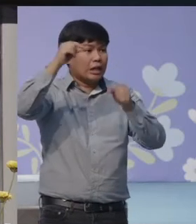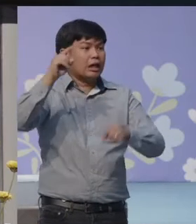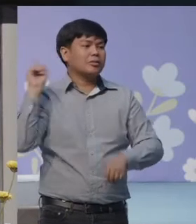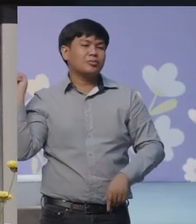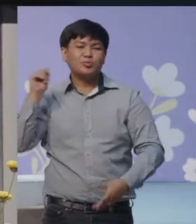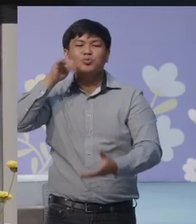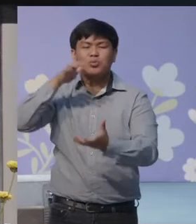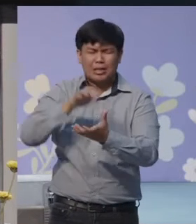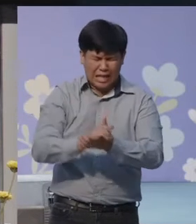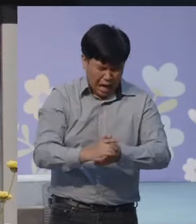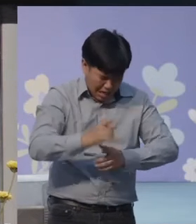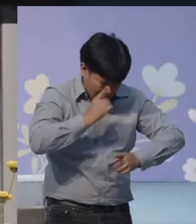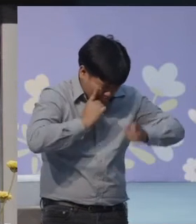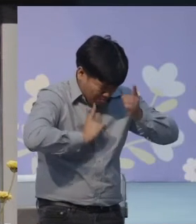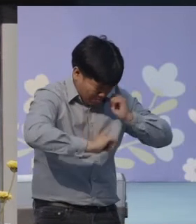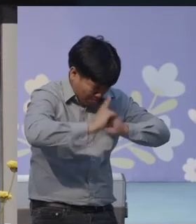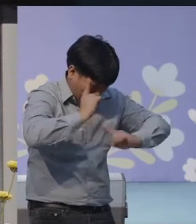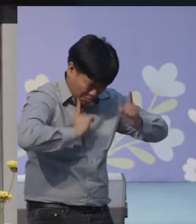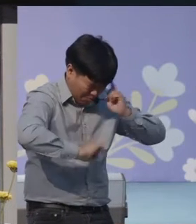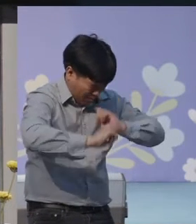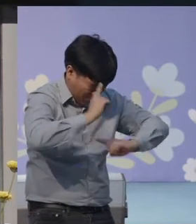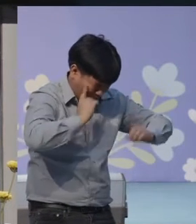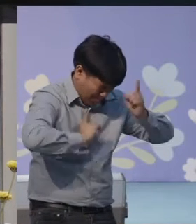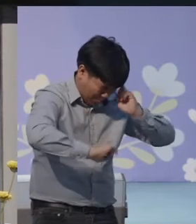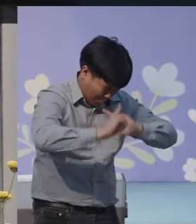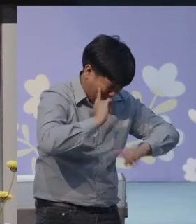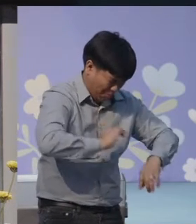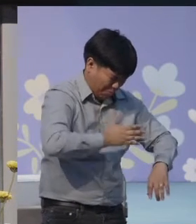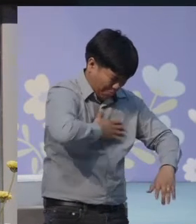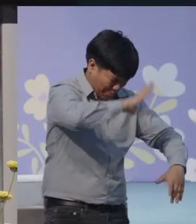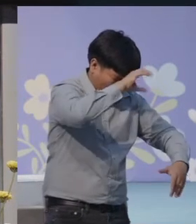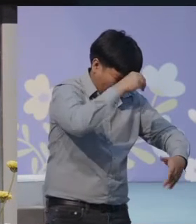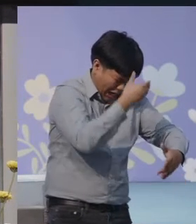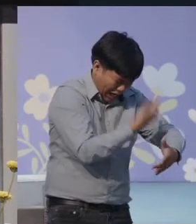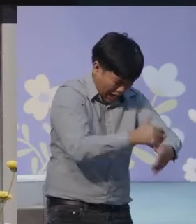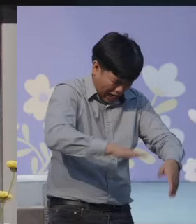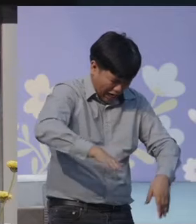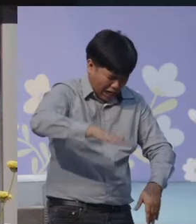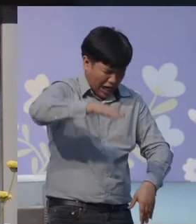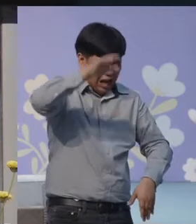Betty. Iyak na naman siya.